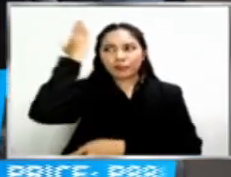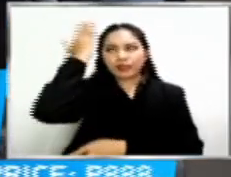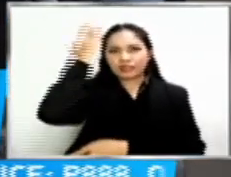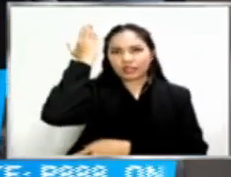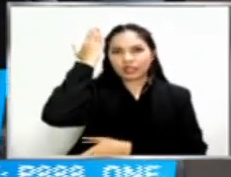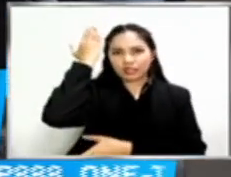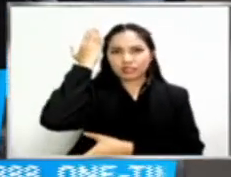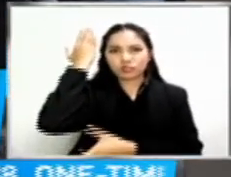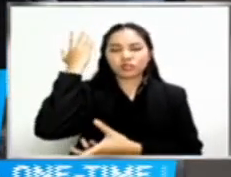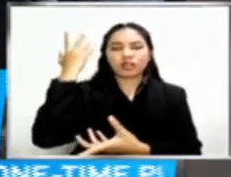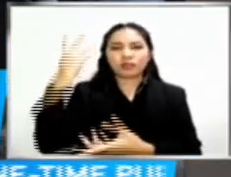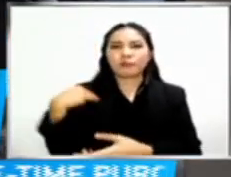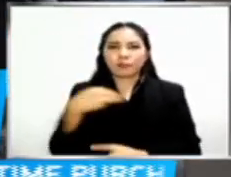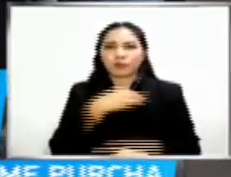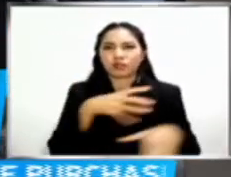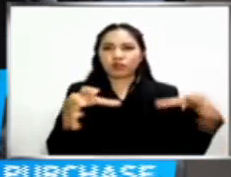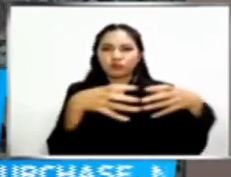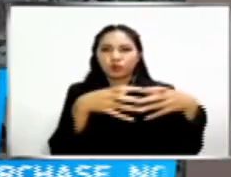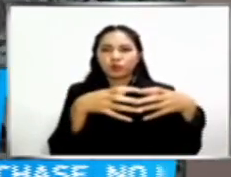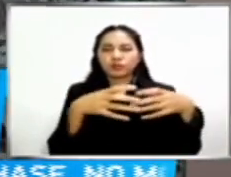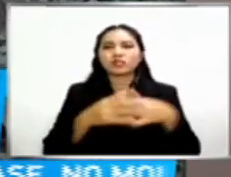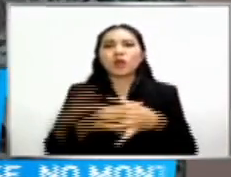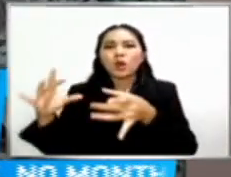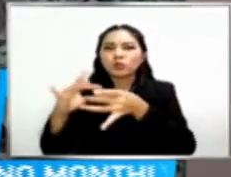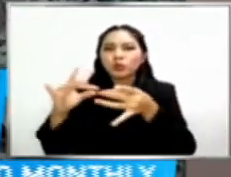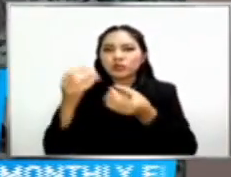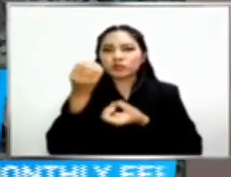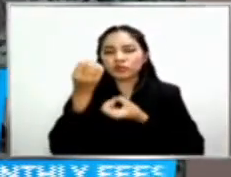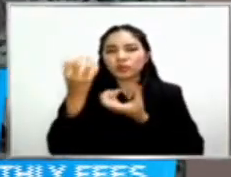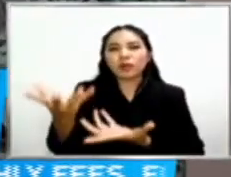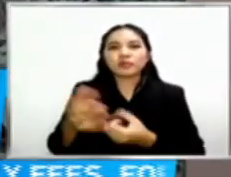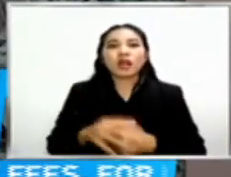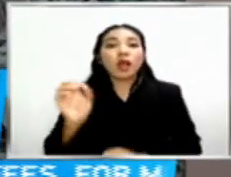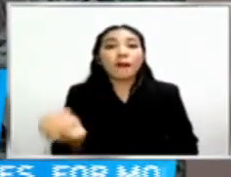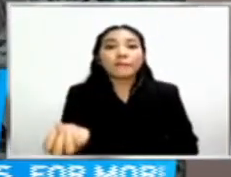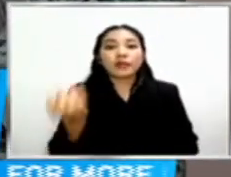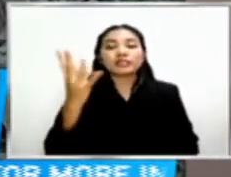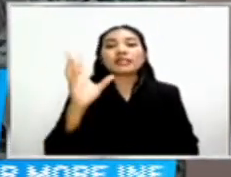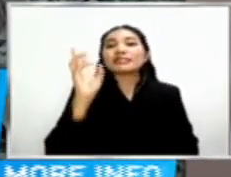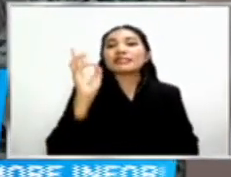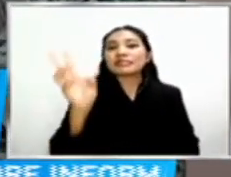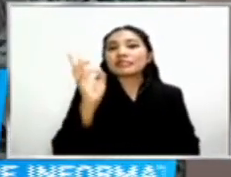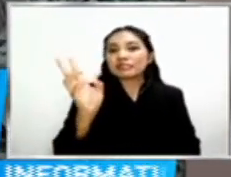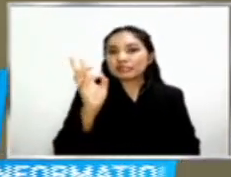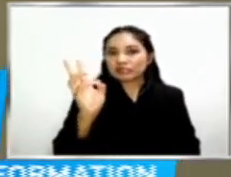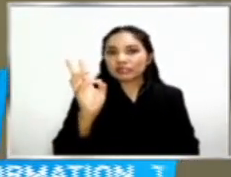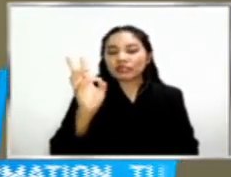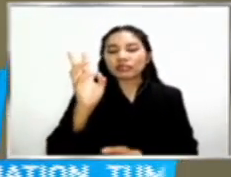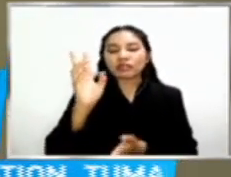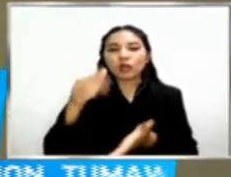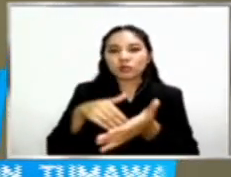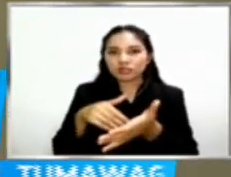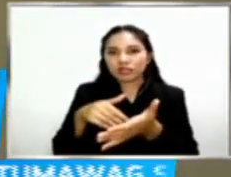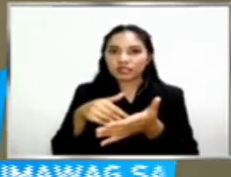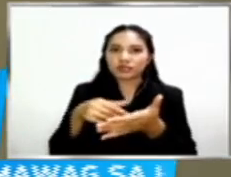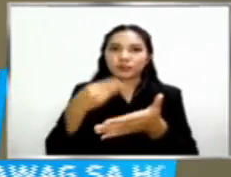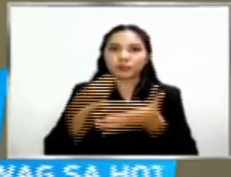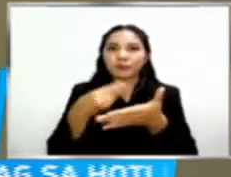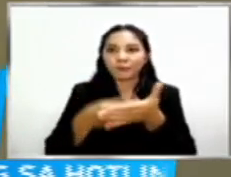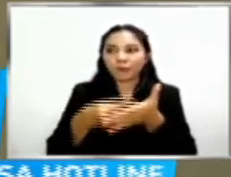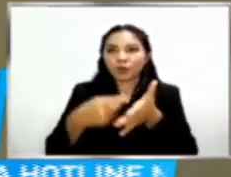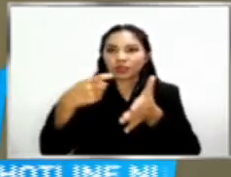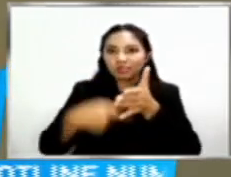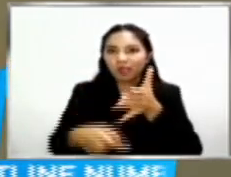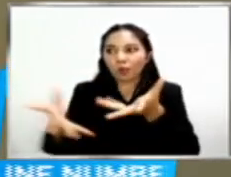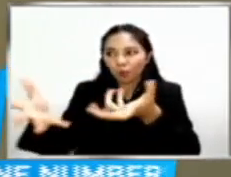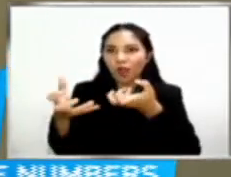Marian Elise Ramos, 60,000 pesos na revolutionary tax ang hinihingi ni Santos sa kanya. Nakuha mula kay Santos ang